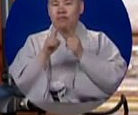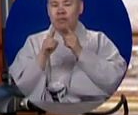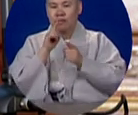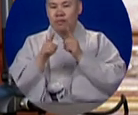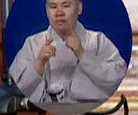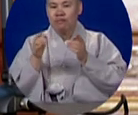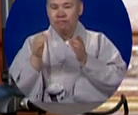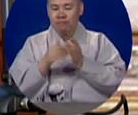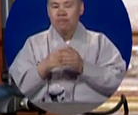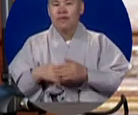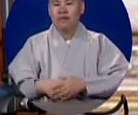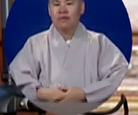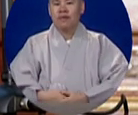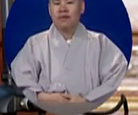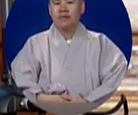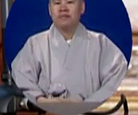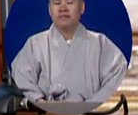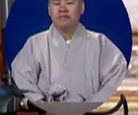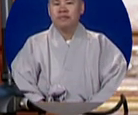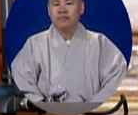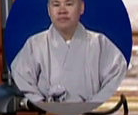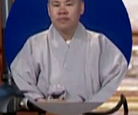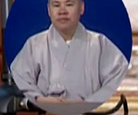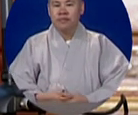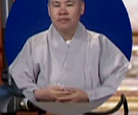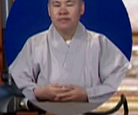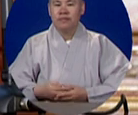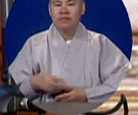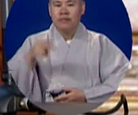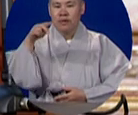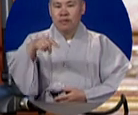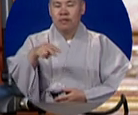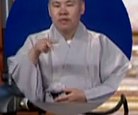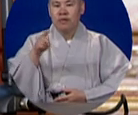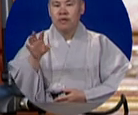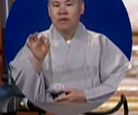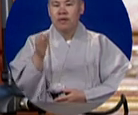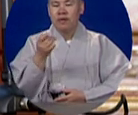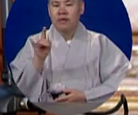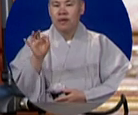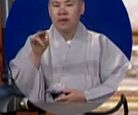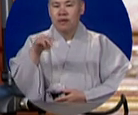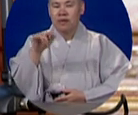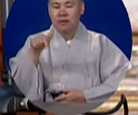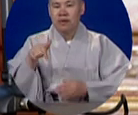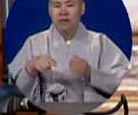했습니다 그러면 이 수상행식이라는 게 뭔가